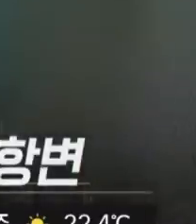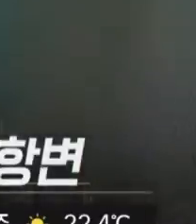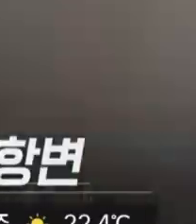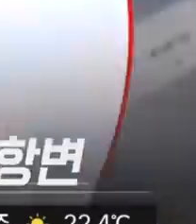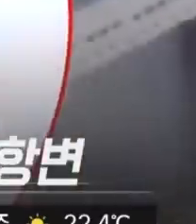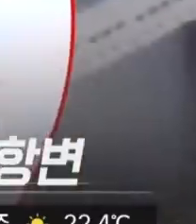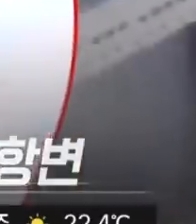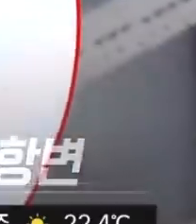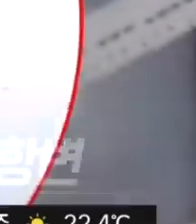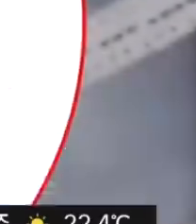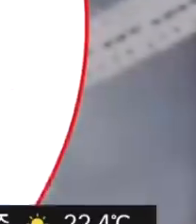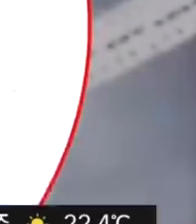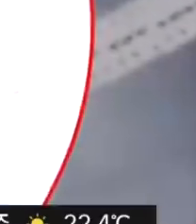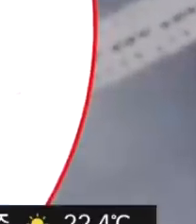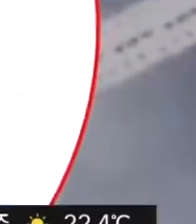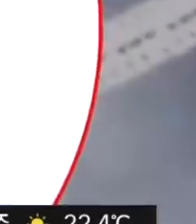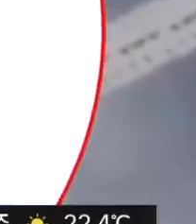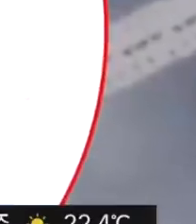된 일인지 알아봅니다.